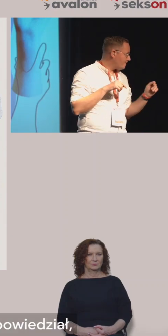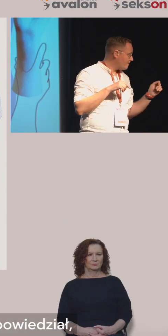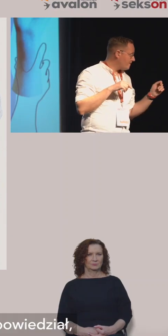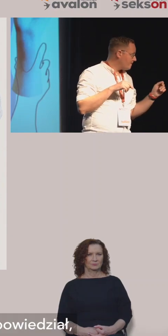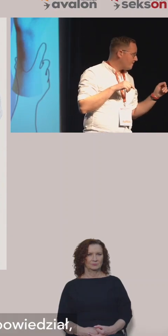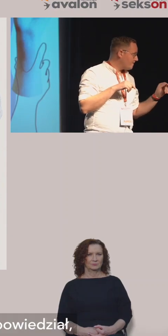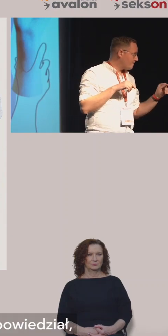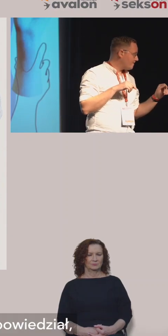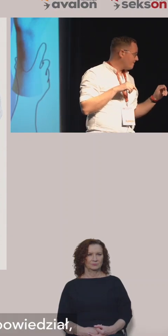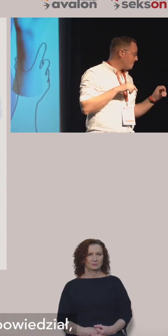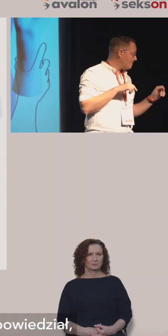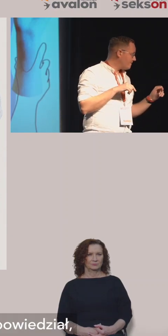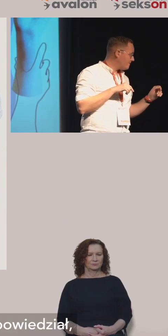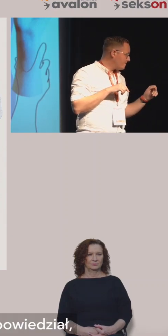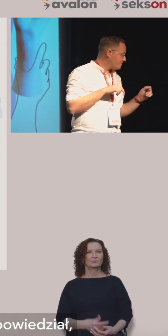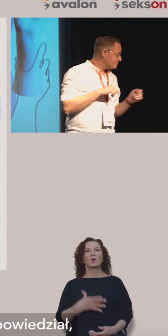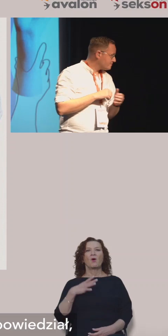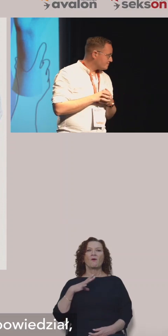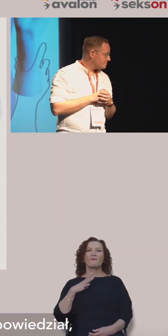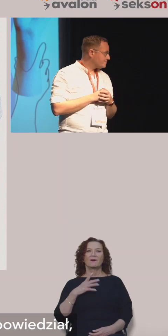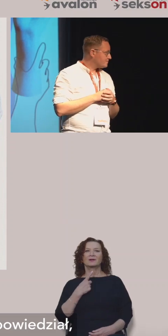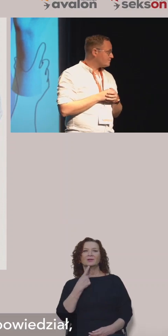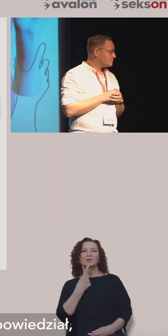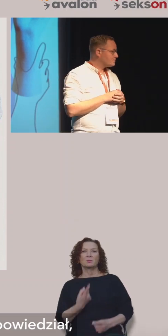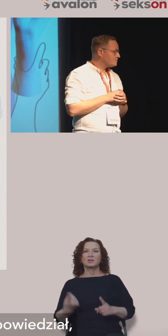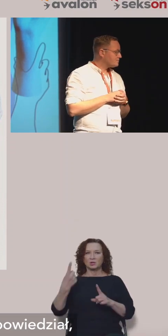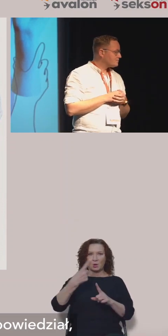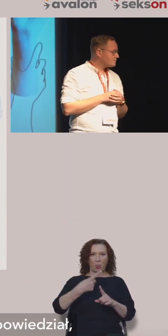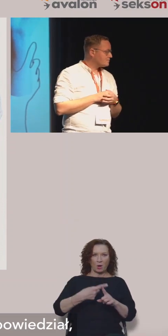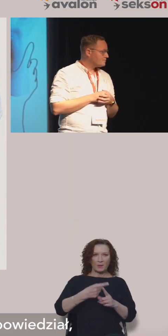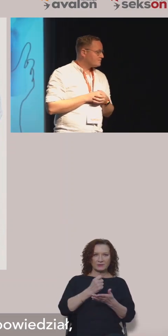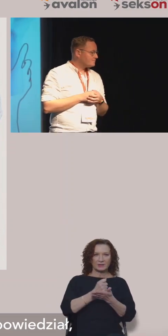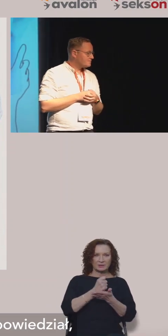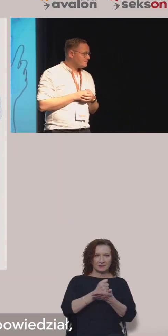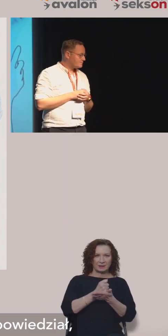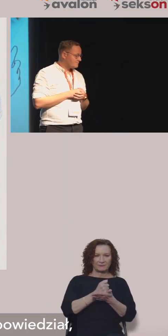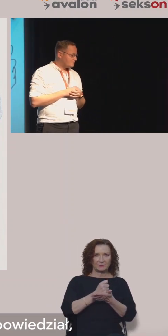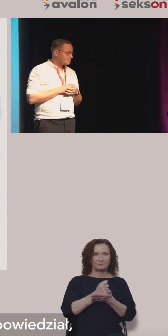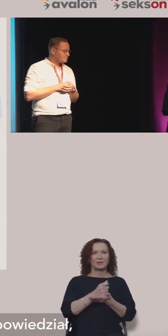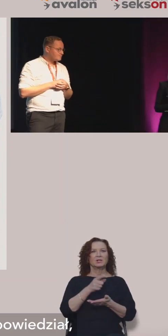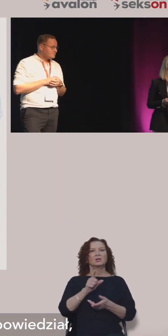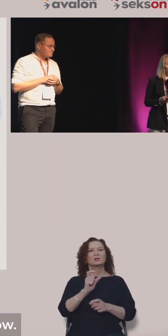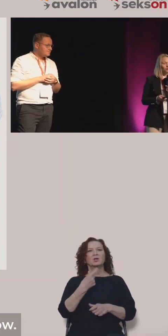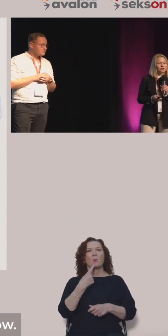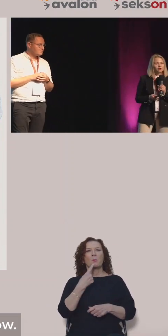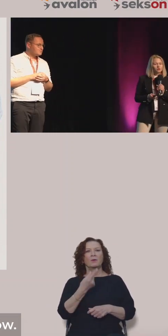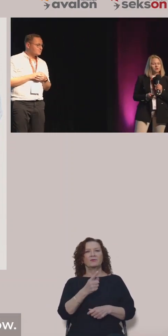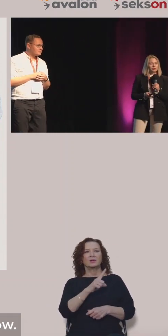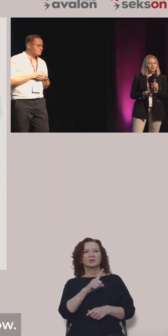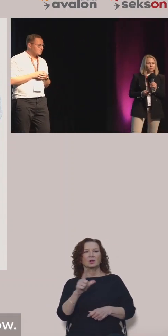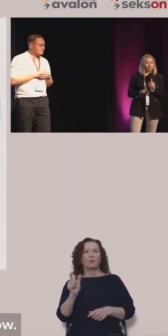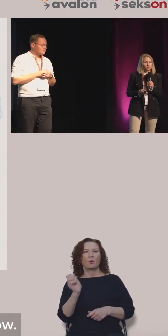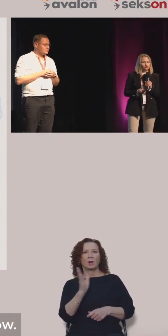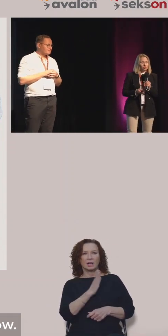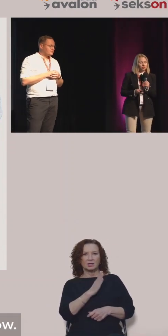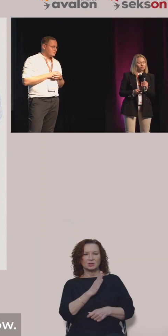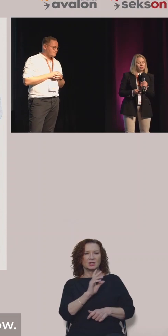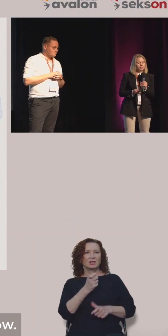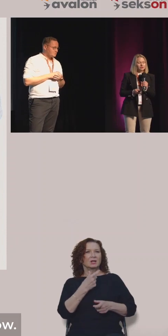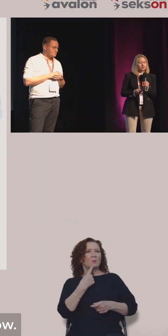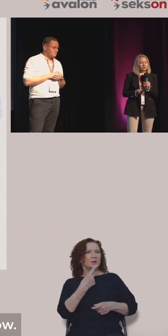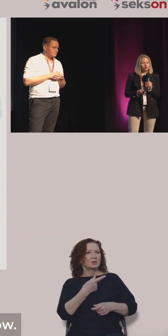Tu warto jeszcze dodać przy tej kwestii, że to, co Łukasz powiedział, głusi dziadkowie często